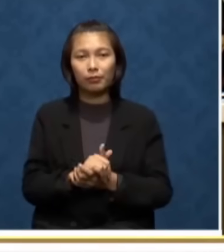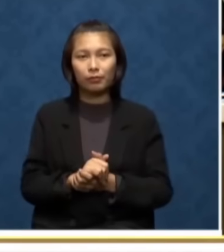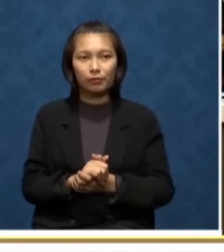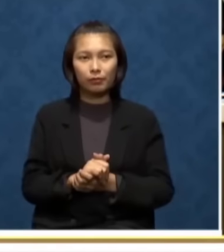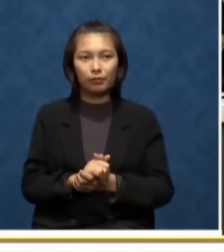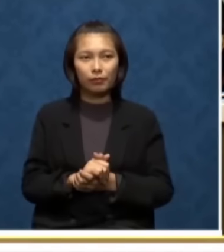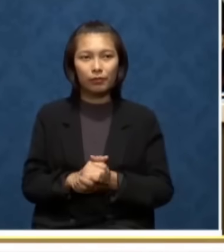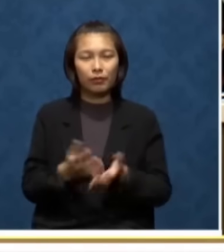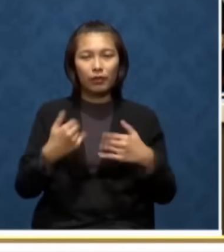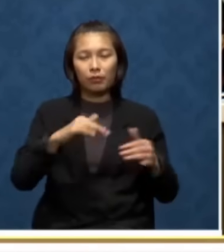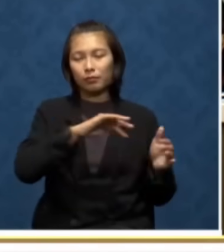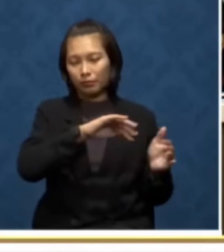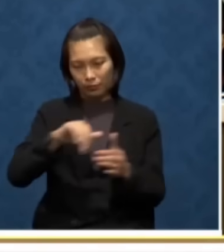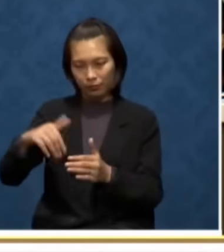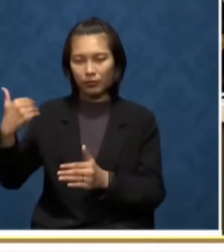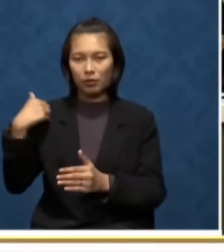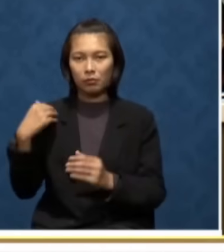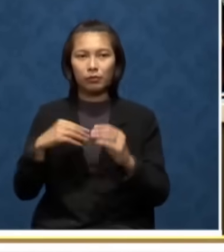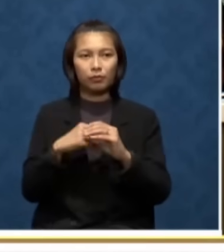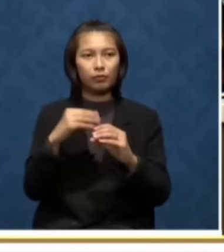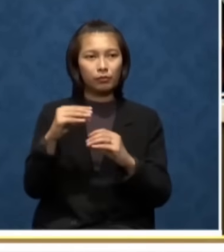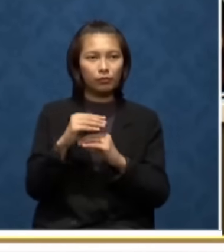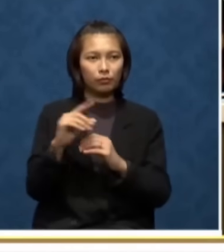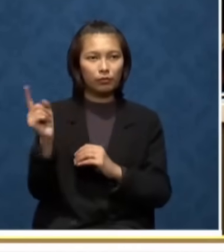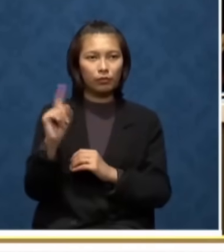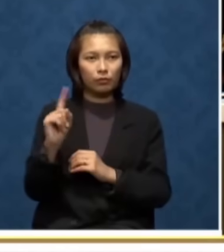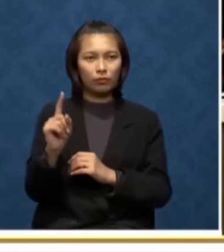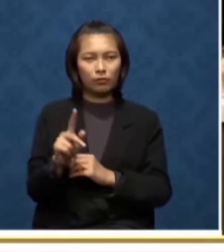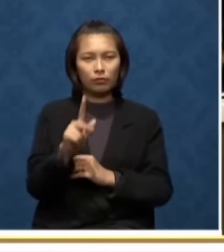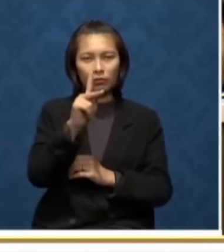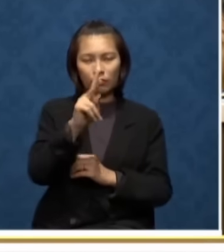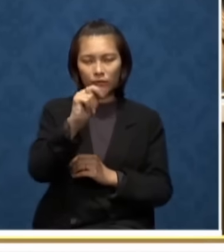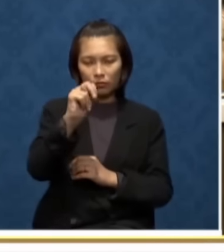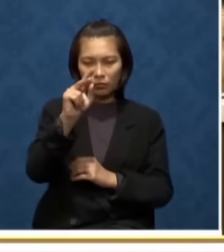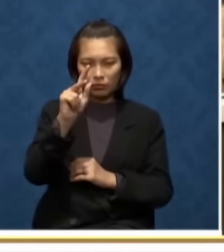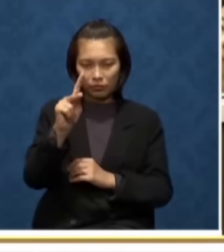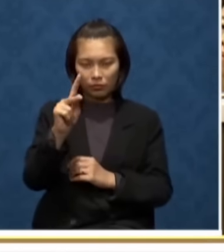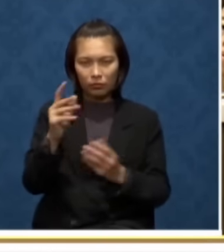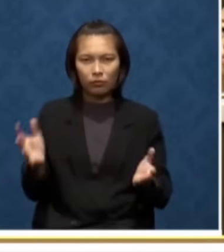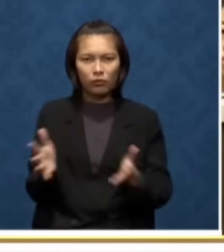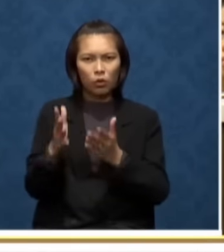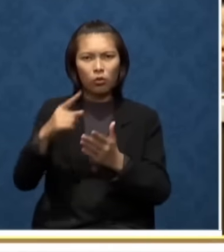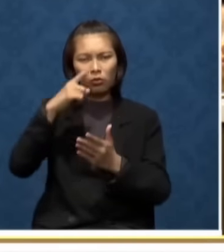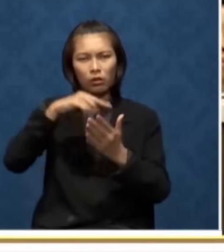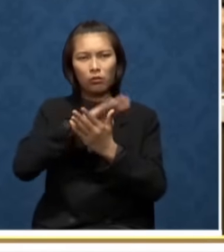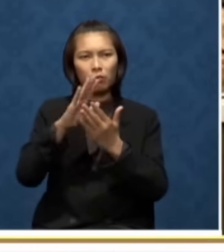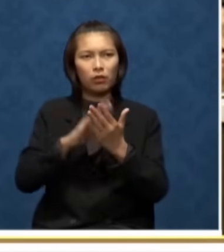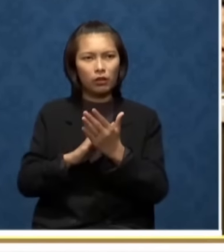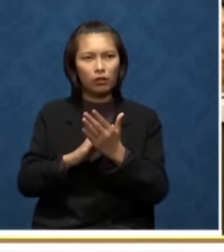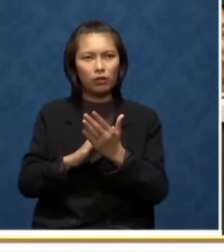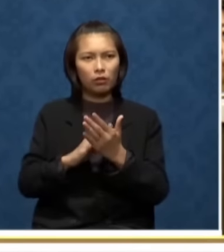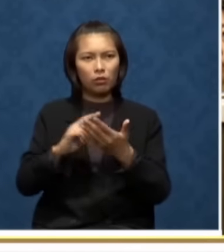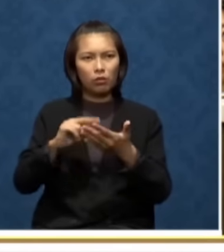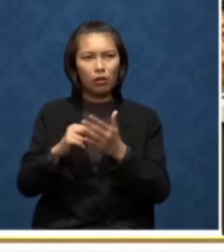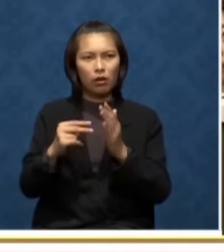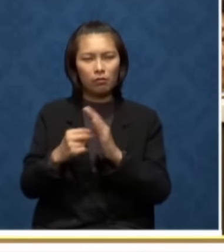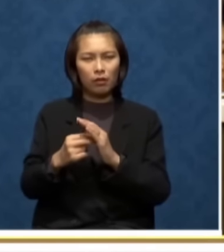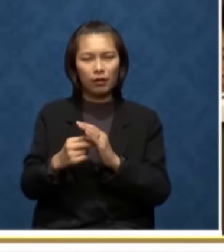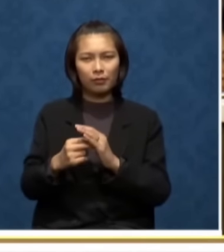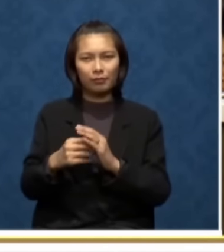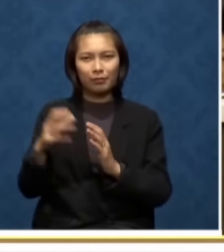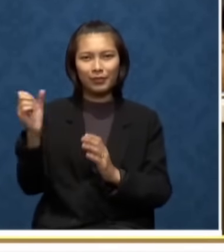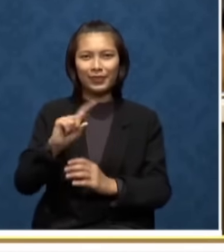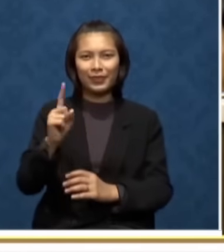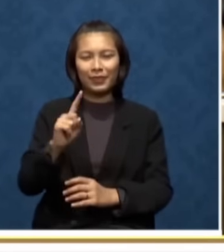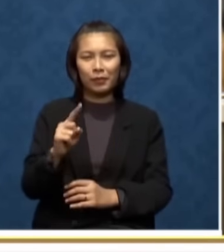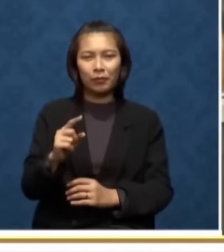อีกรายการค่ะรายการกนกยกสยามสัญจรนะคะจากช่อง Top Newนะ